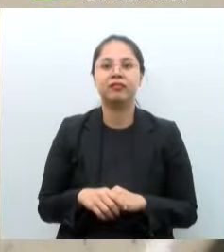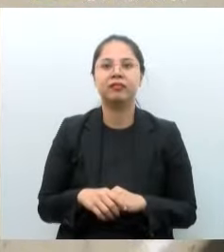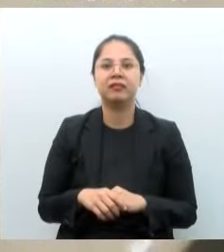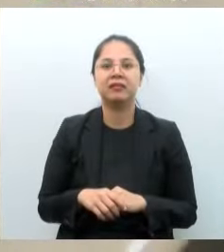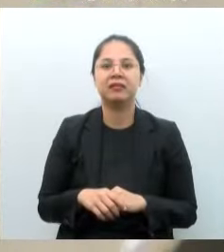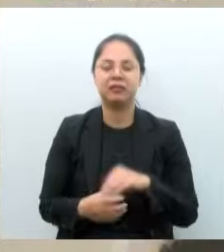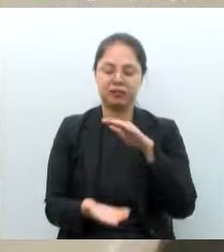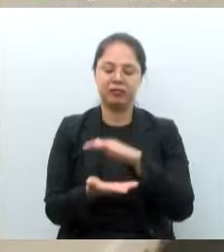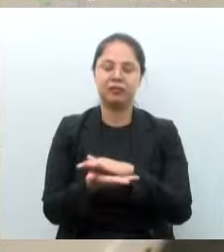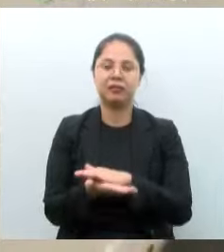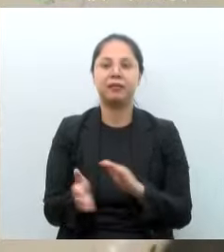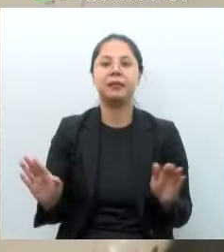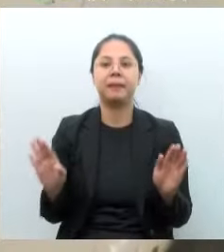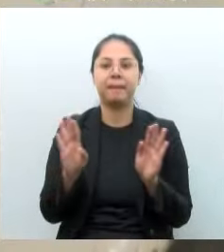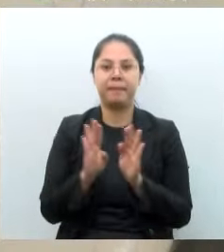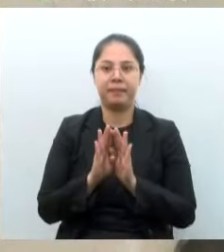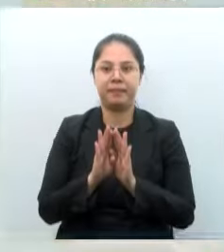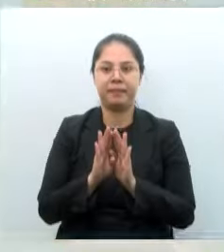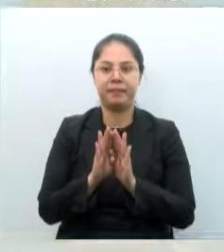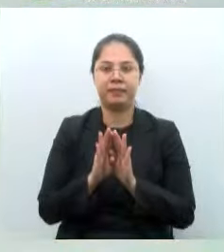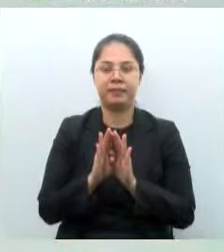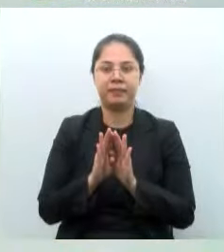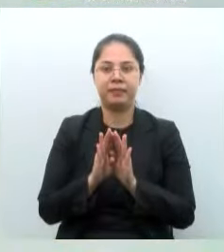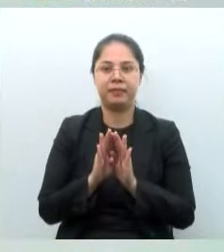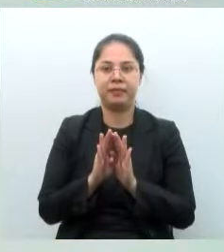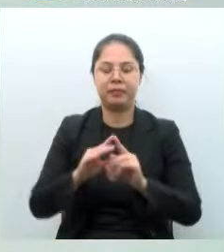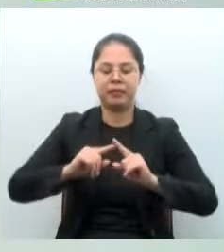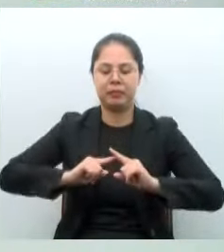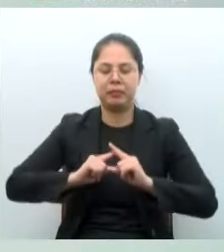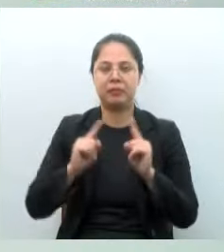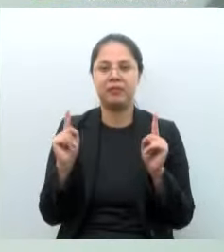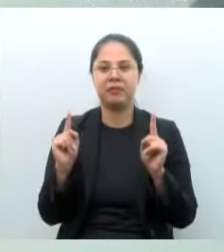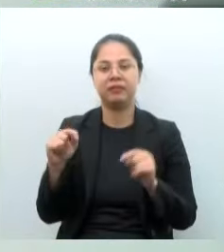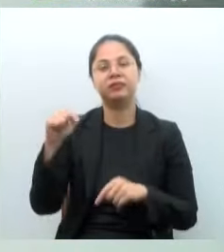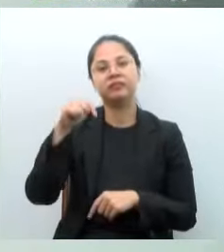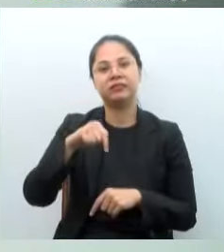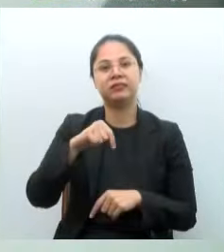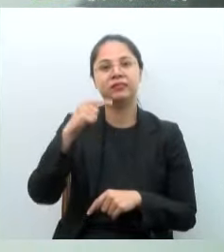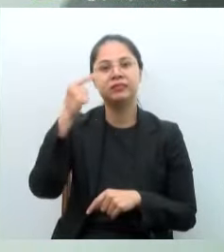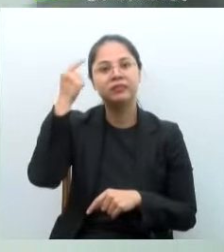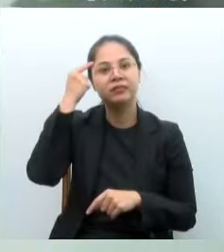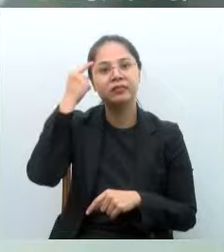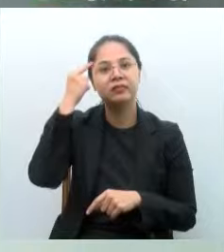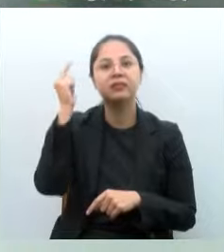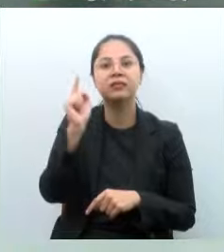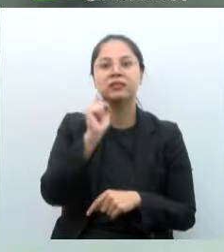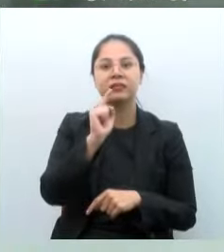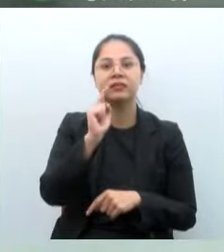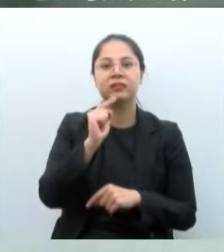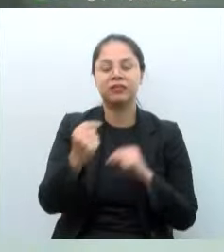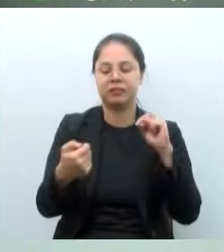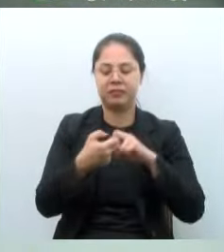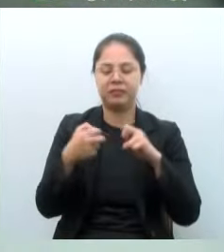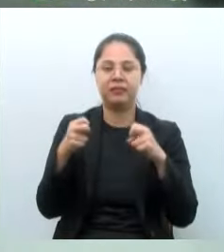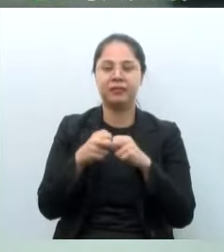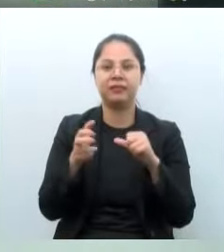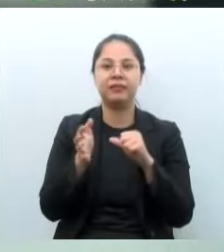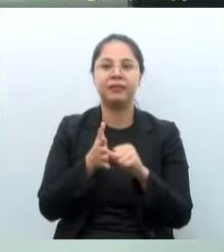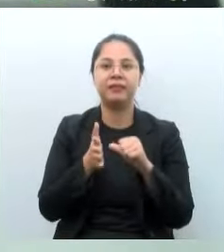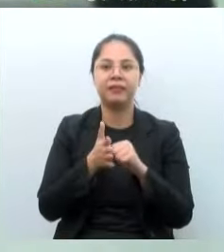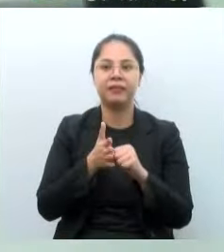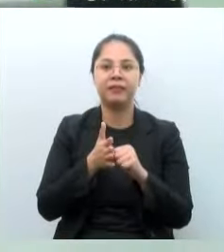ดทำการเรียนการสอนณสถานที่ตั้งแต่โรงเรียนปากเกร็ดของเราก็ได้ดำเนินการแก้ปัญหาในด้าน